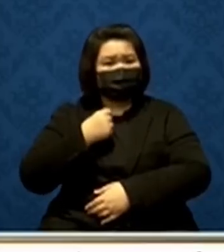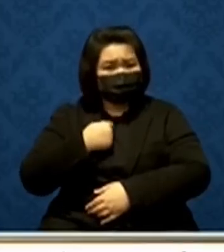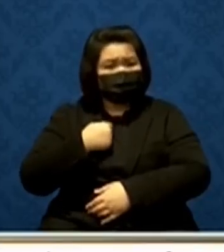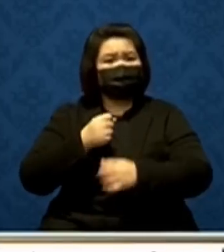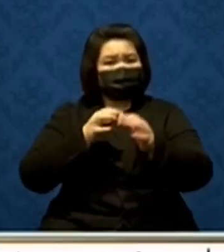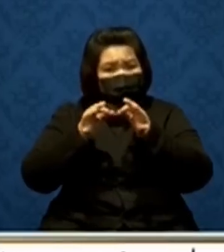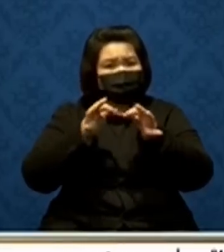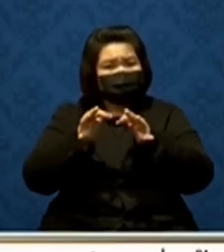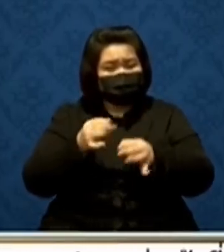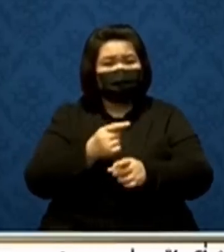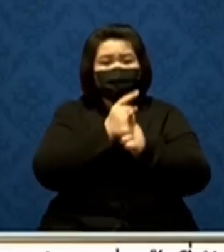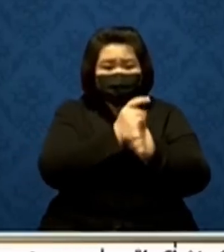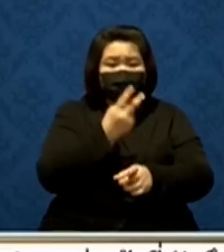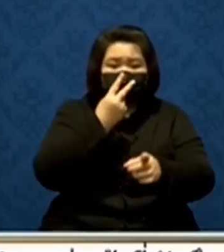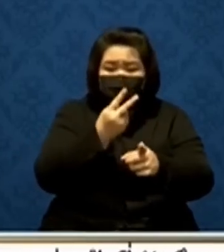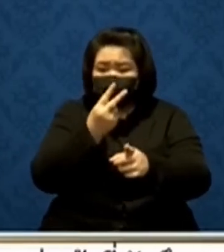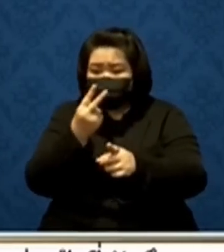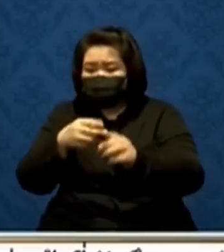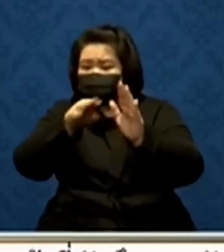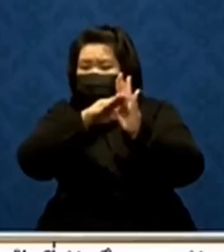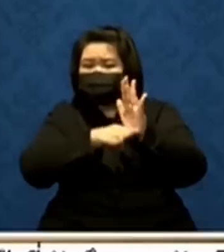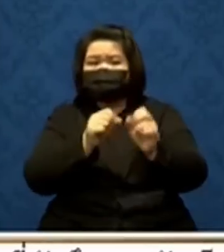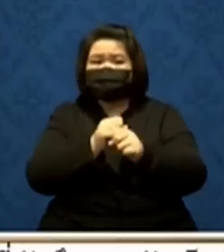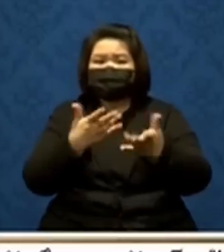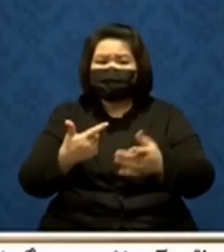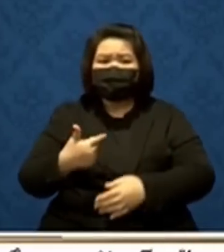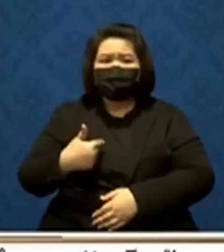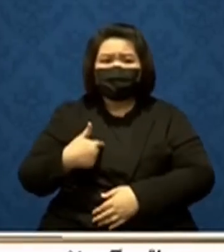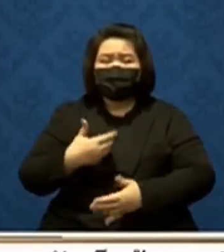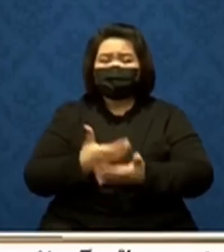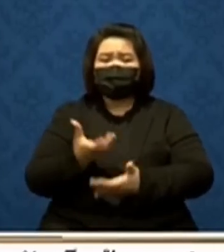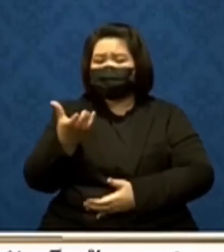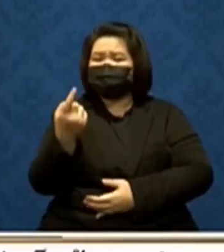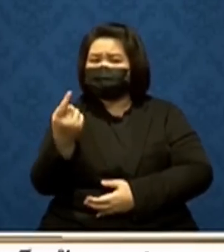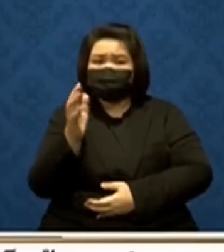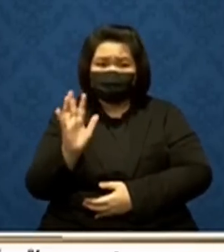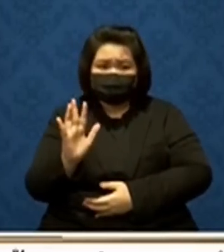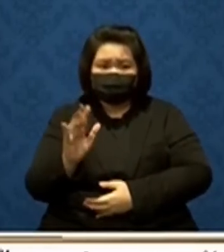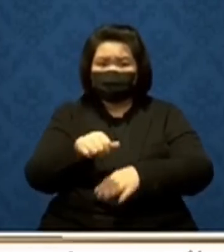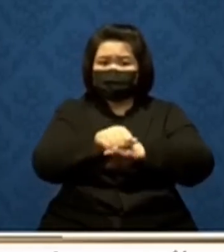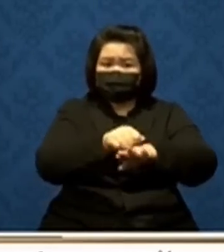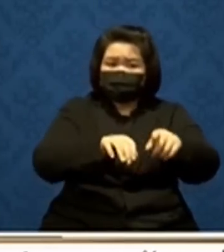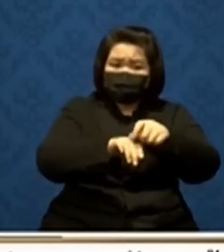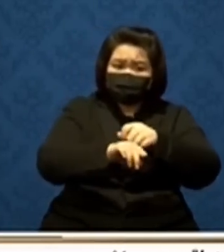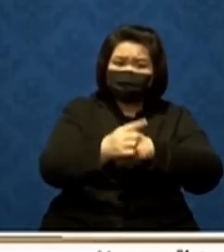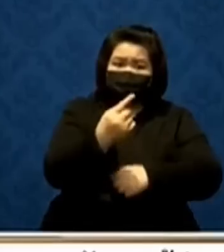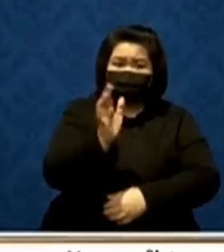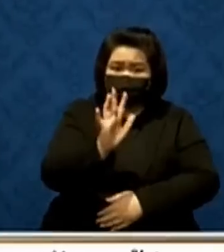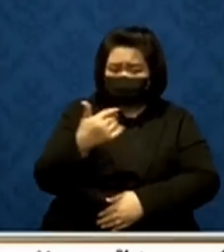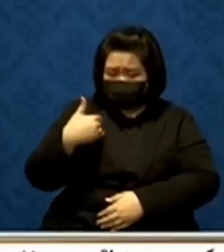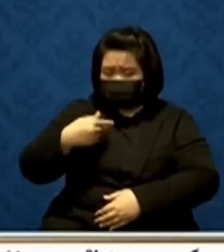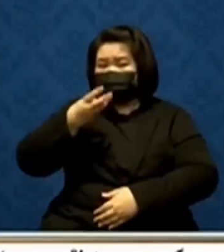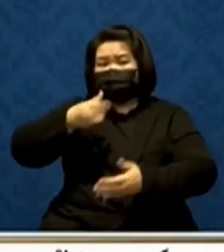ว่าผมติดตามความเสียหายยังไงแล้วมันไม่ดีเกี่ยวก้อนเดียวเฉพาะทุจริตถึงหรือยังยังมีทุจริต